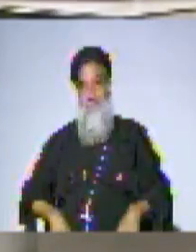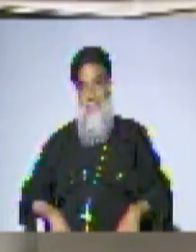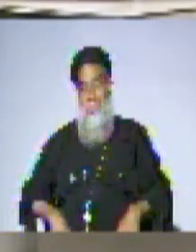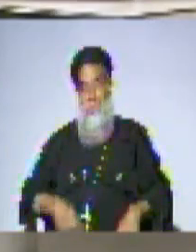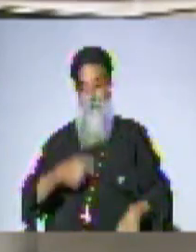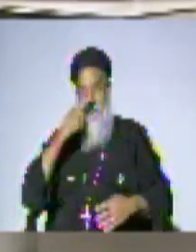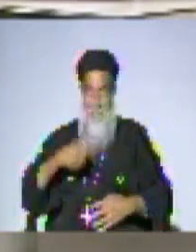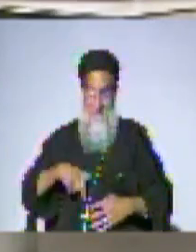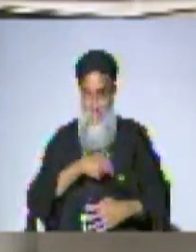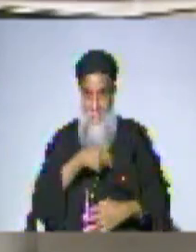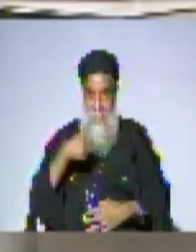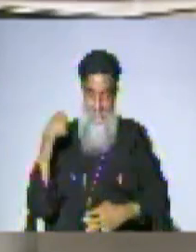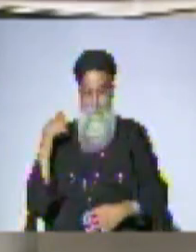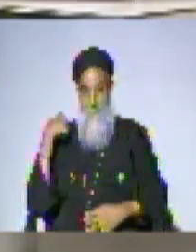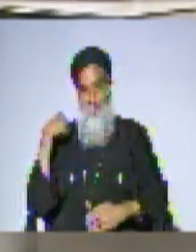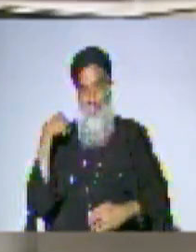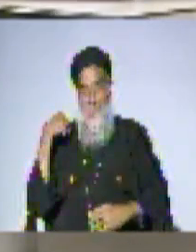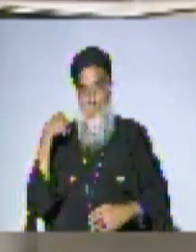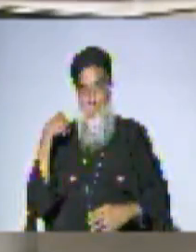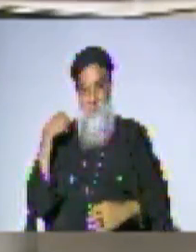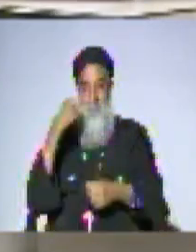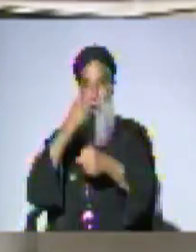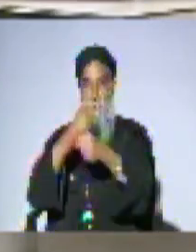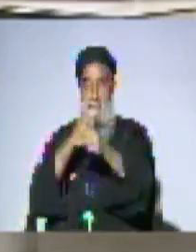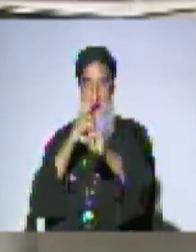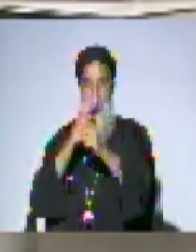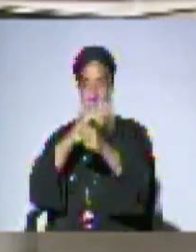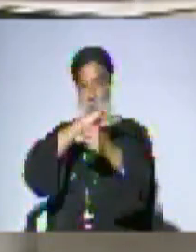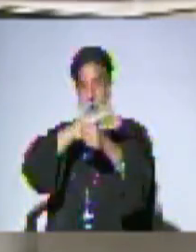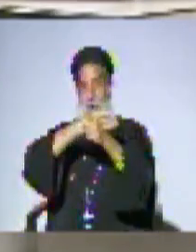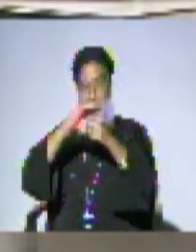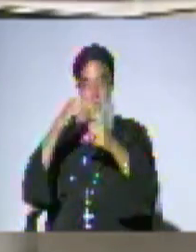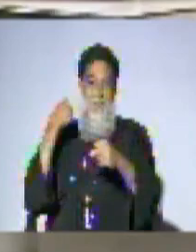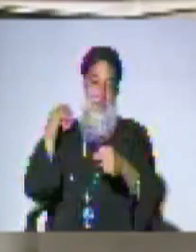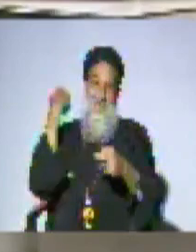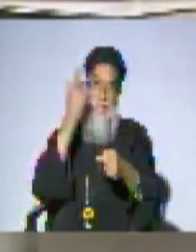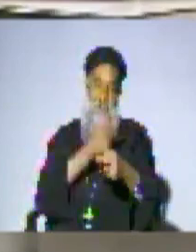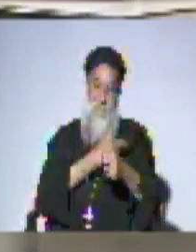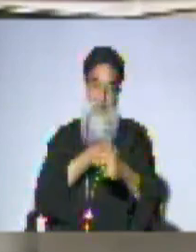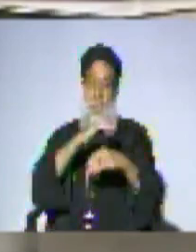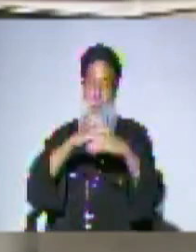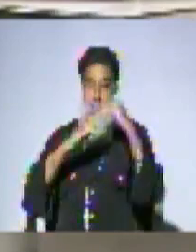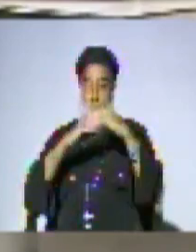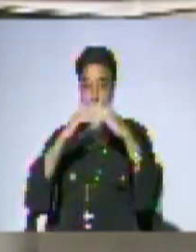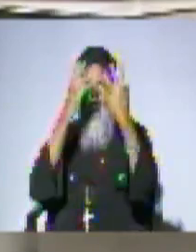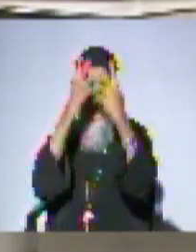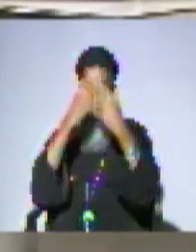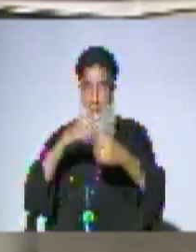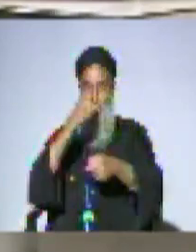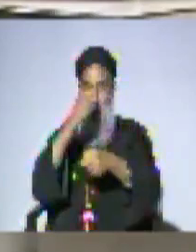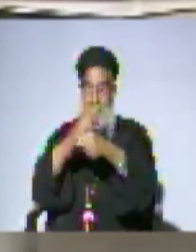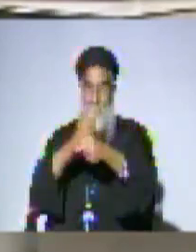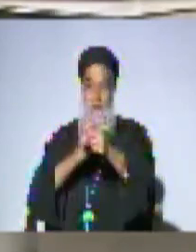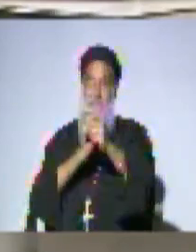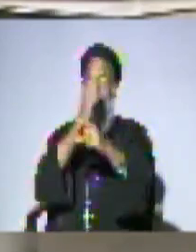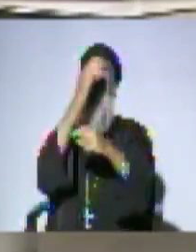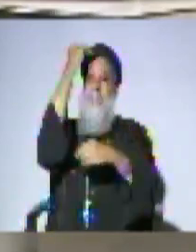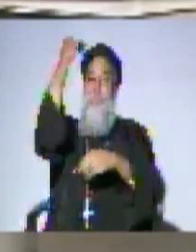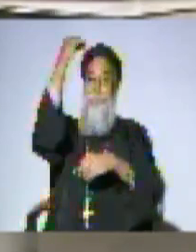والكنيسة والهيكل، يقول إذا ما وقفنا في هيكلك المقدس نحسب كالقيام في